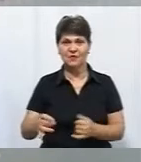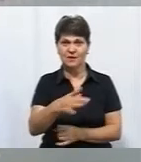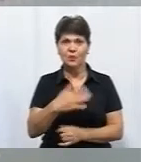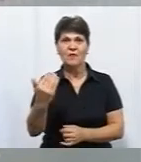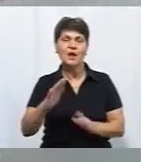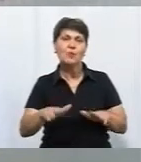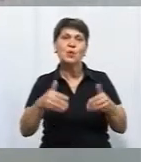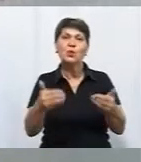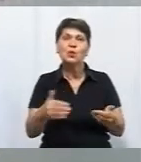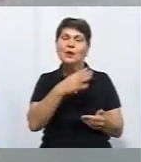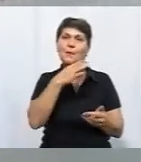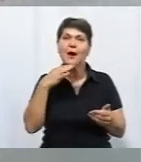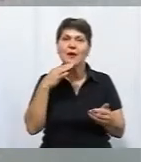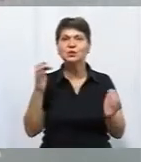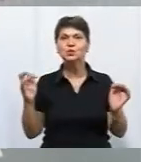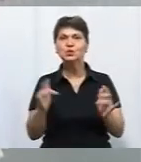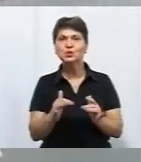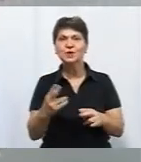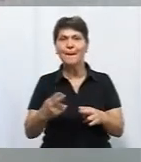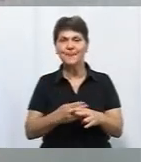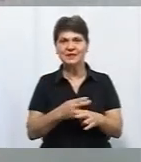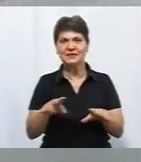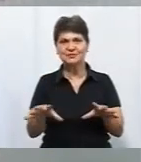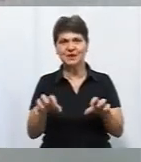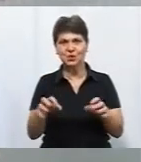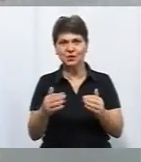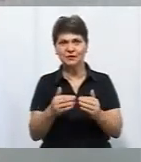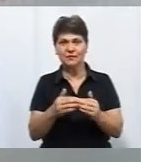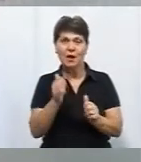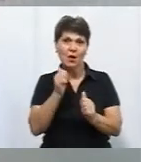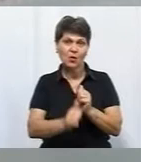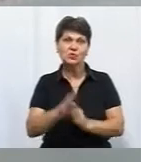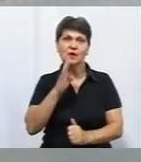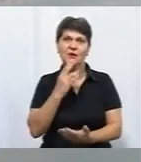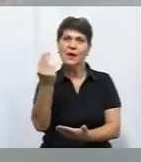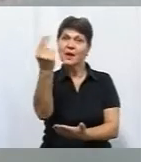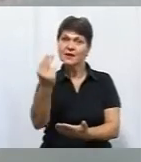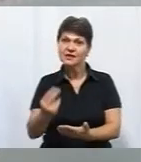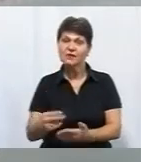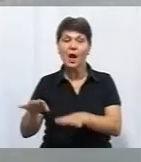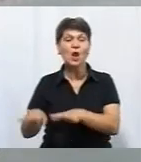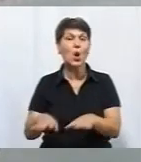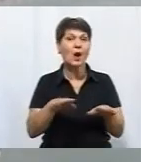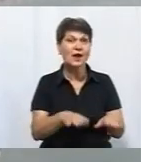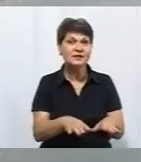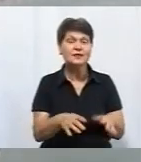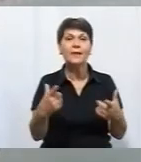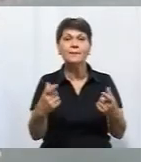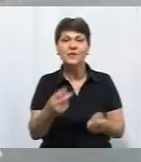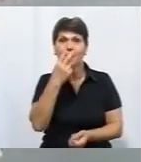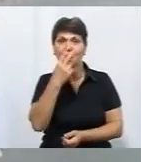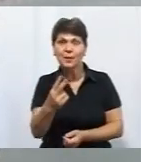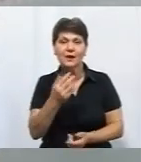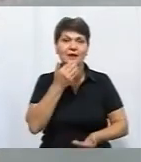багато скупчення тварин безпритульних. Кожна з дівчат запропонувала, надіслала мені локації, де б хотіли бачити ці поїлочки,